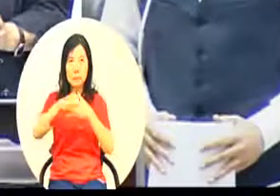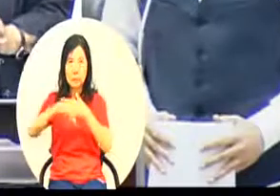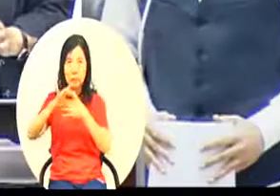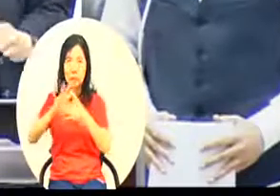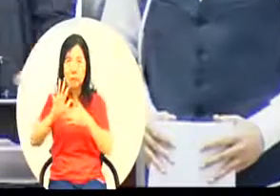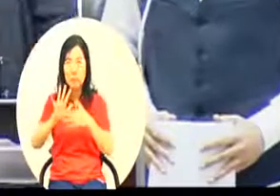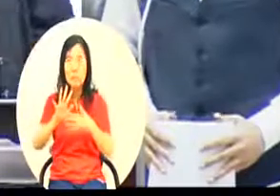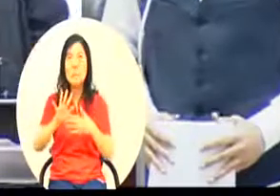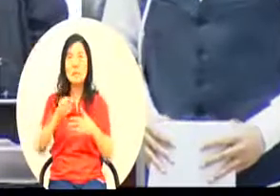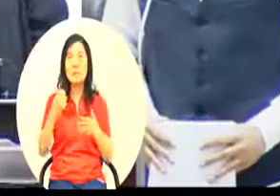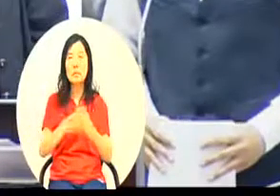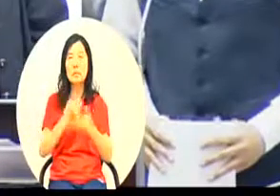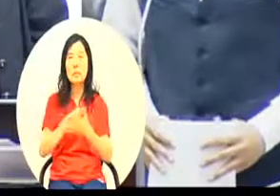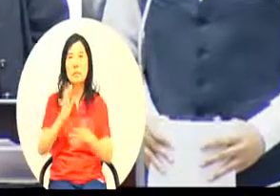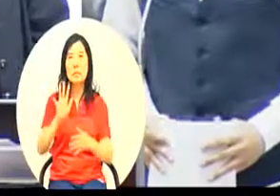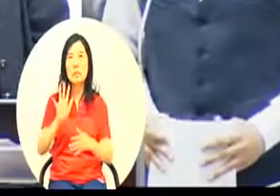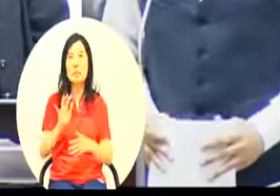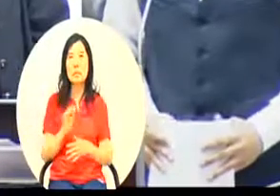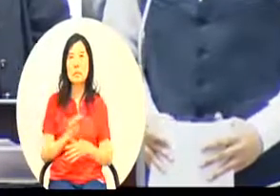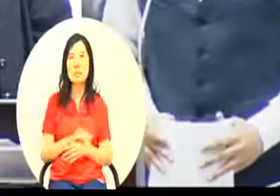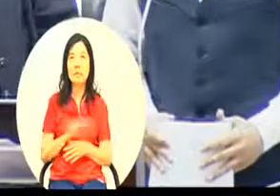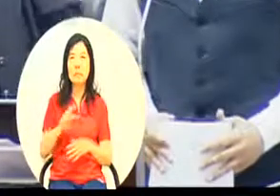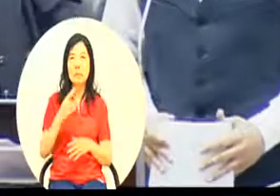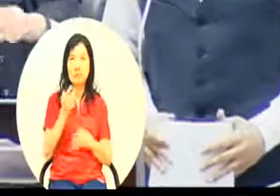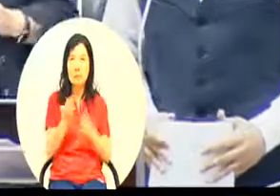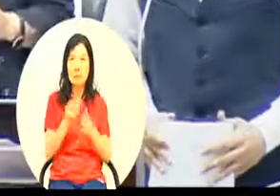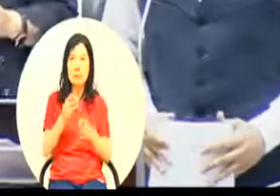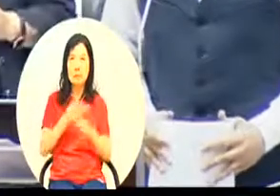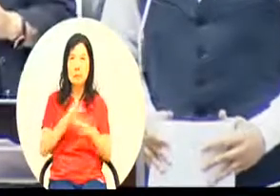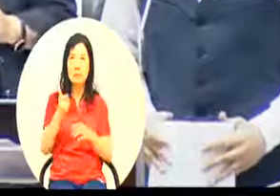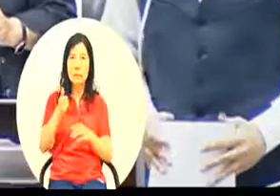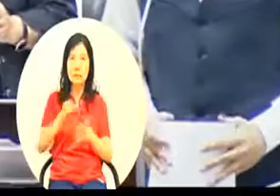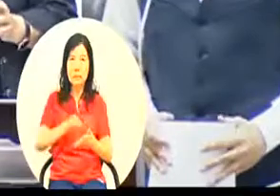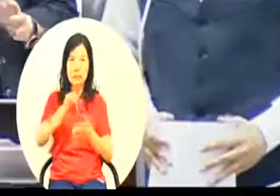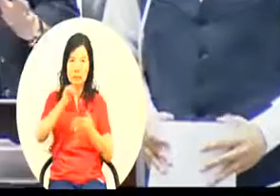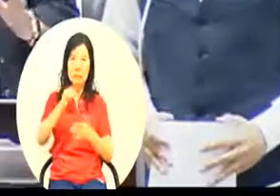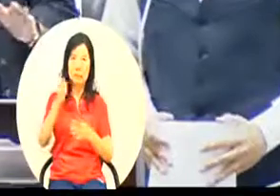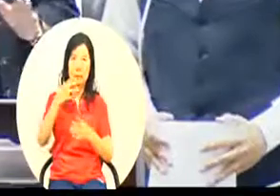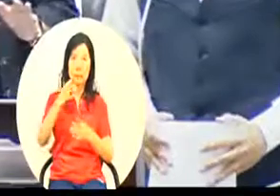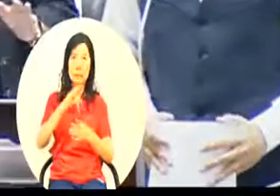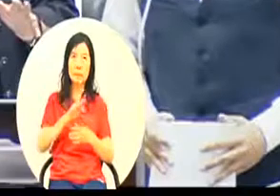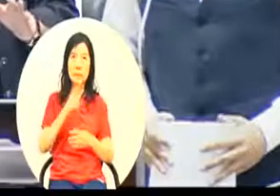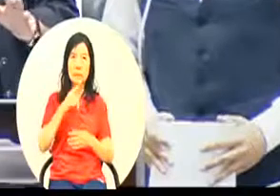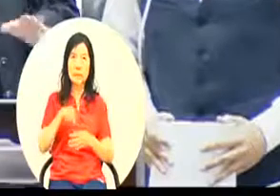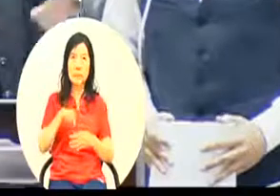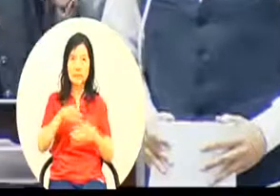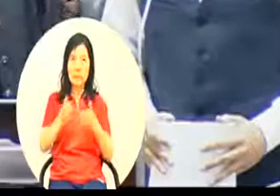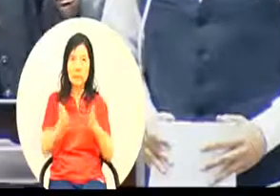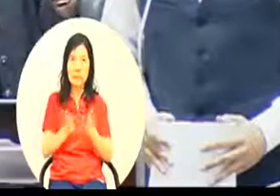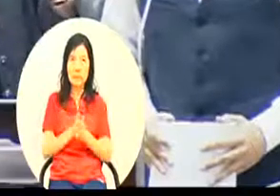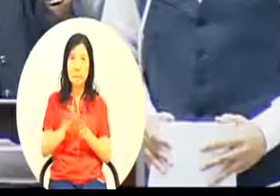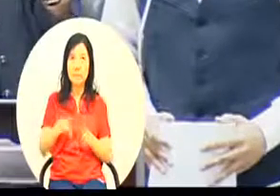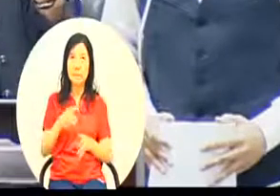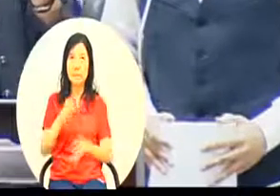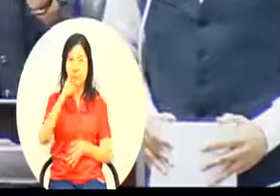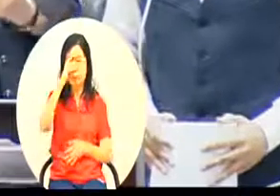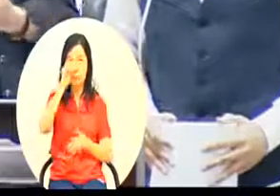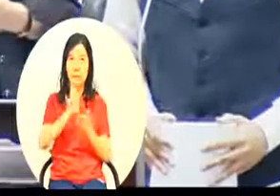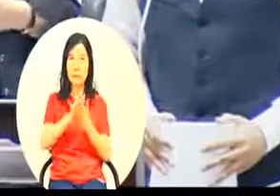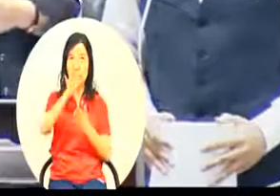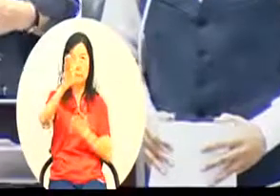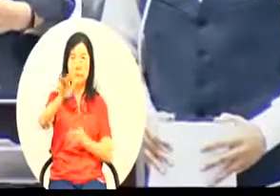做得不够。那我觉得刚刚罗议员提示的这个部分，那我希望未